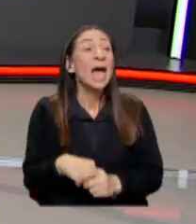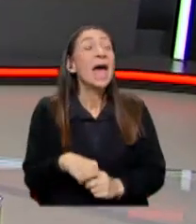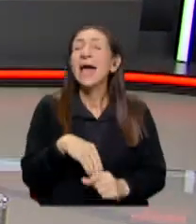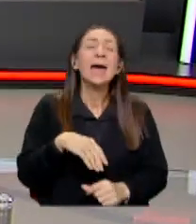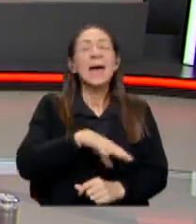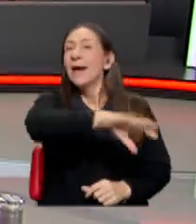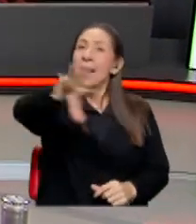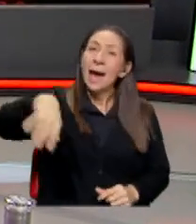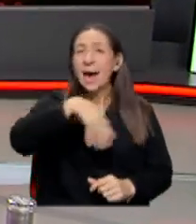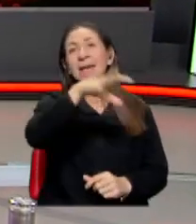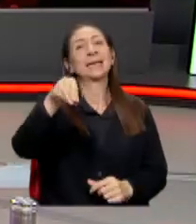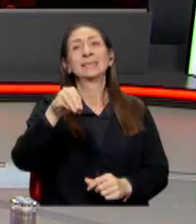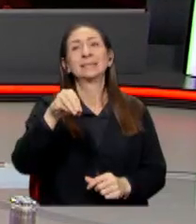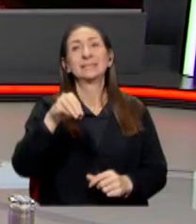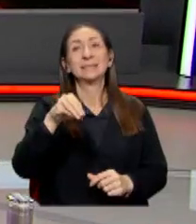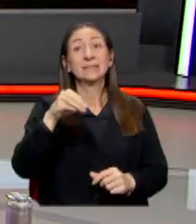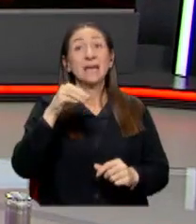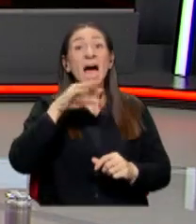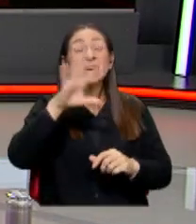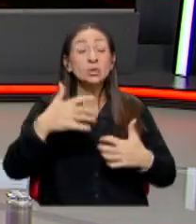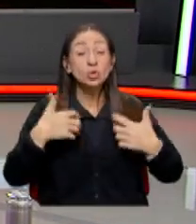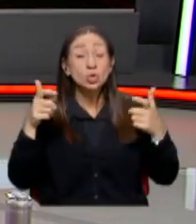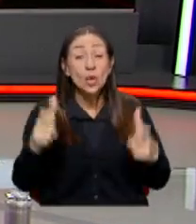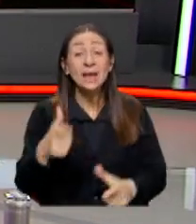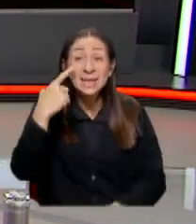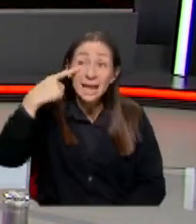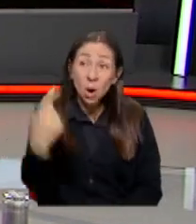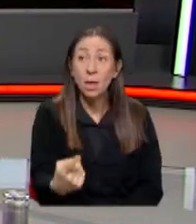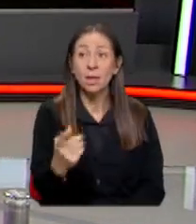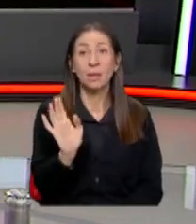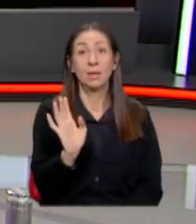herkes uğruna, herkesin güvenliği uğruna